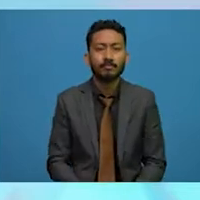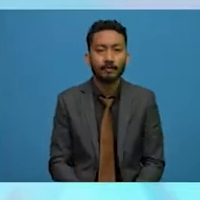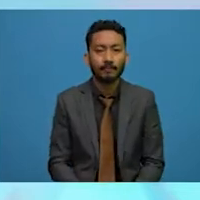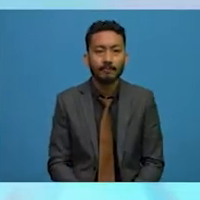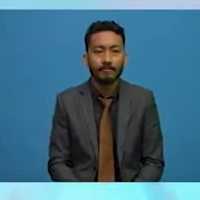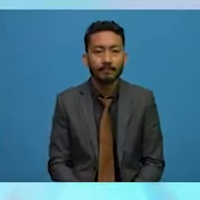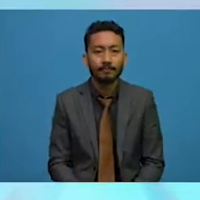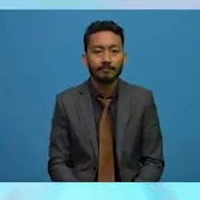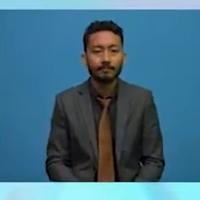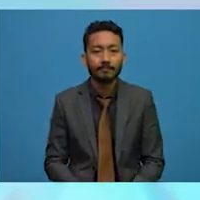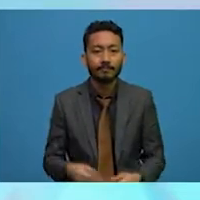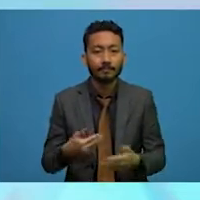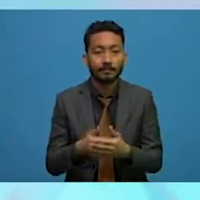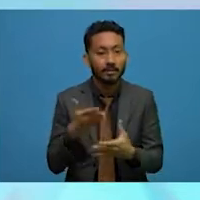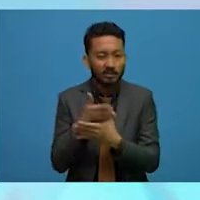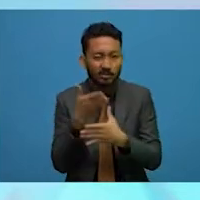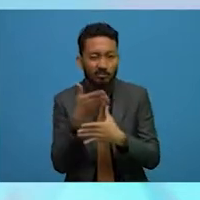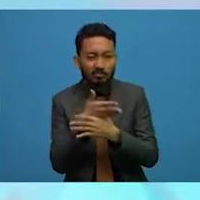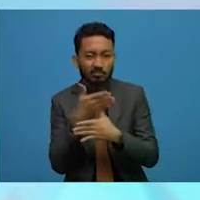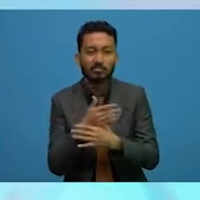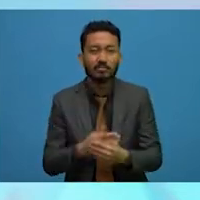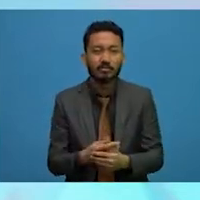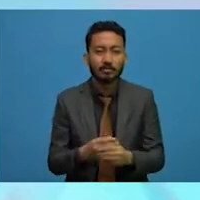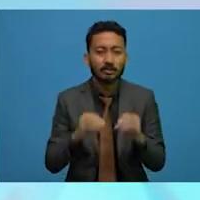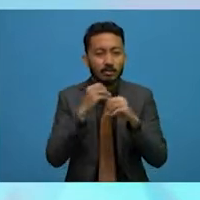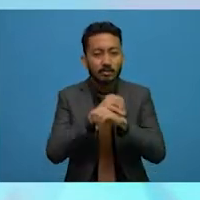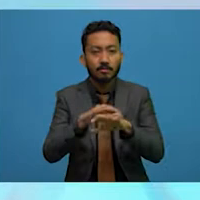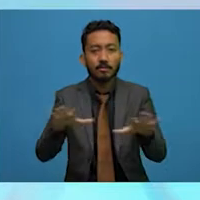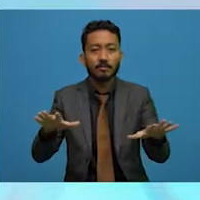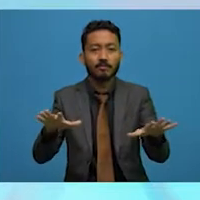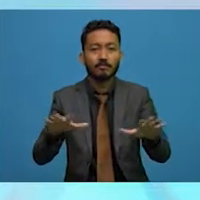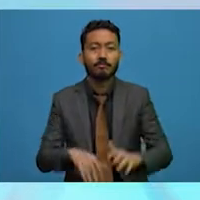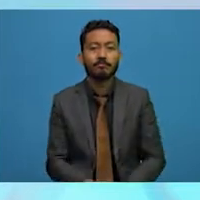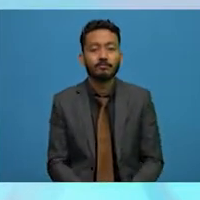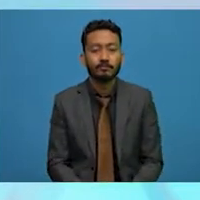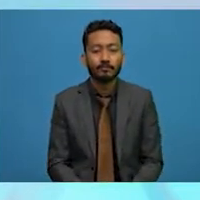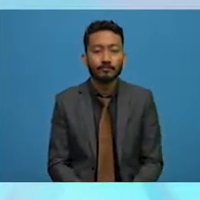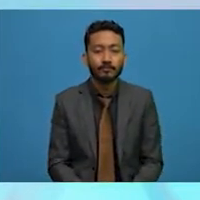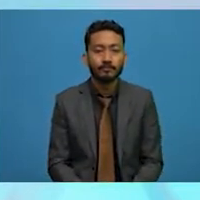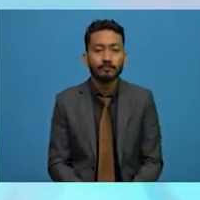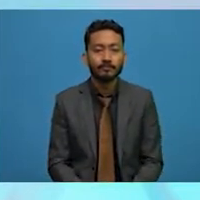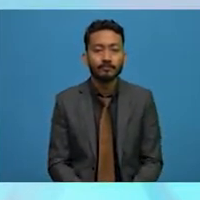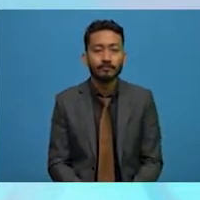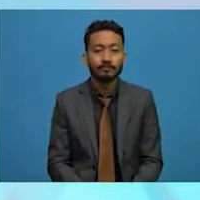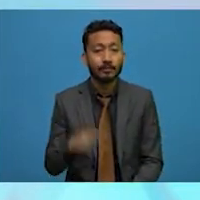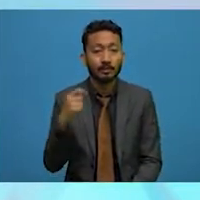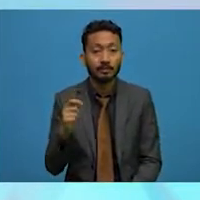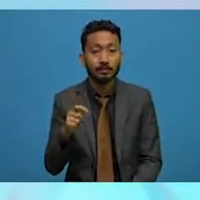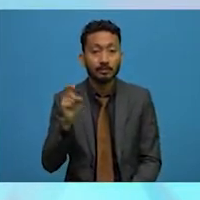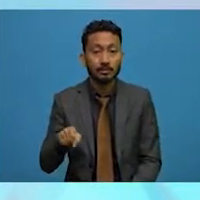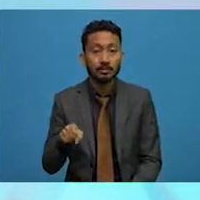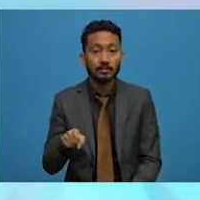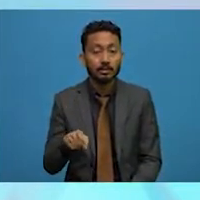sehingga boleh menjejaskan penyampaian maklumat bahan sastera. Selain itu, teks yang digunakan